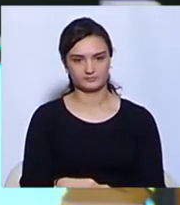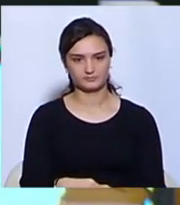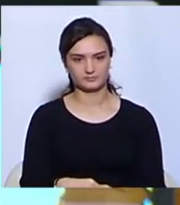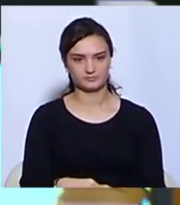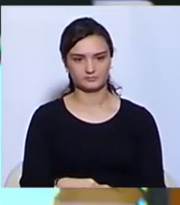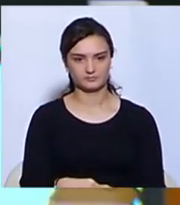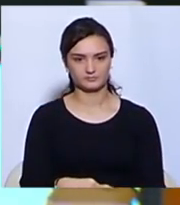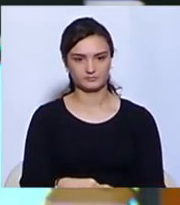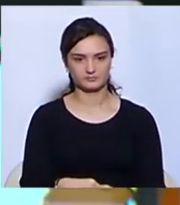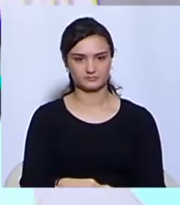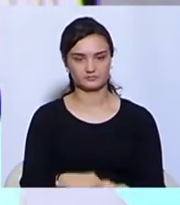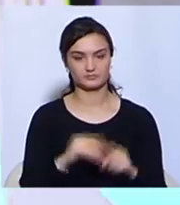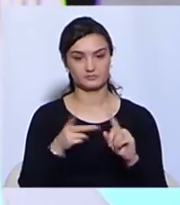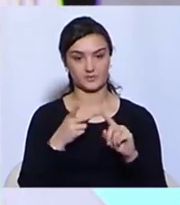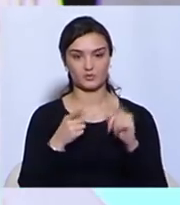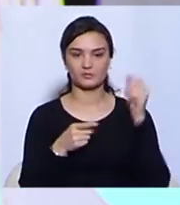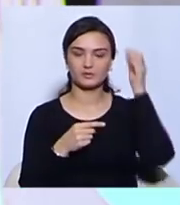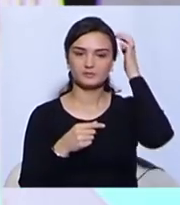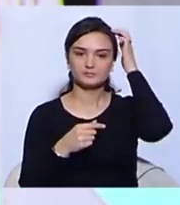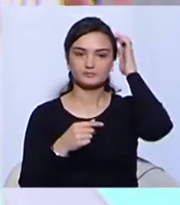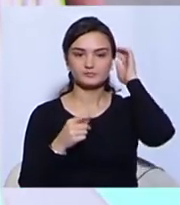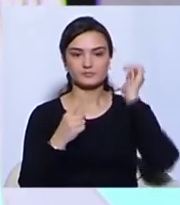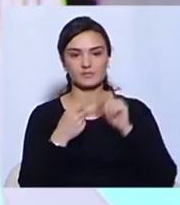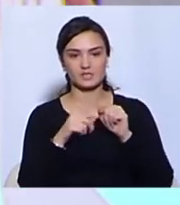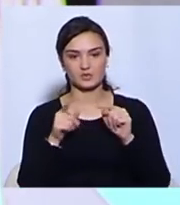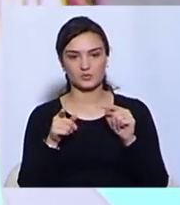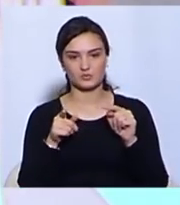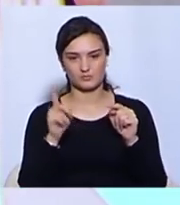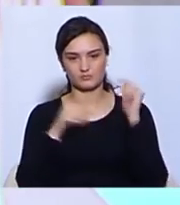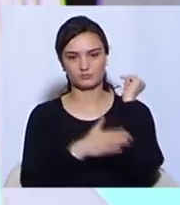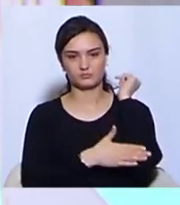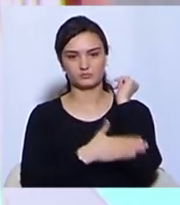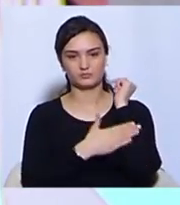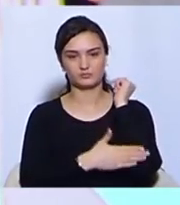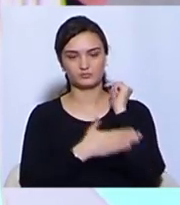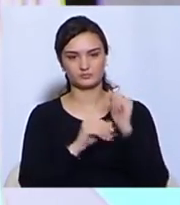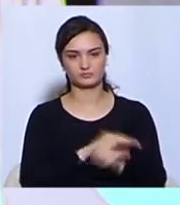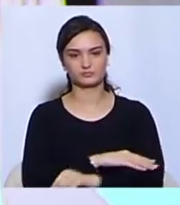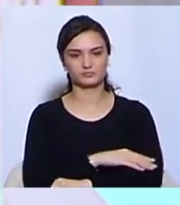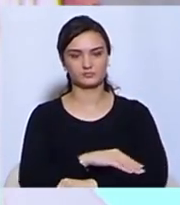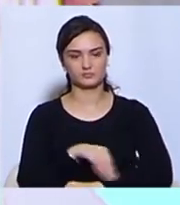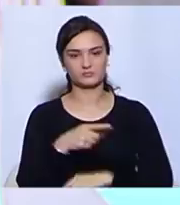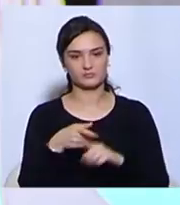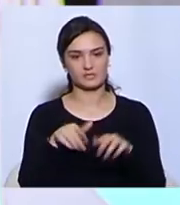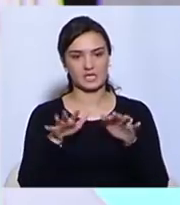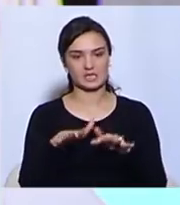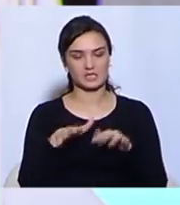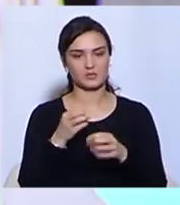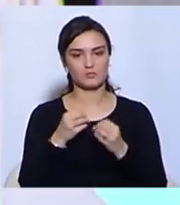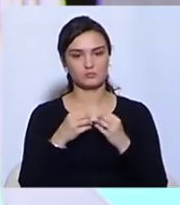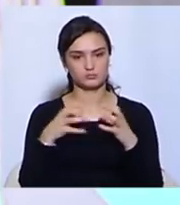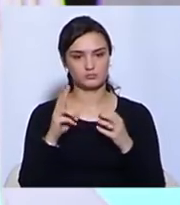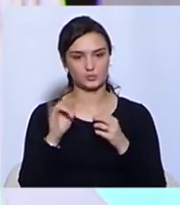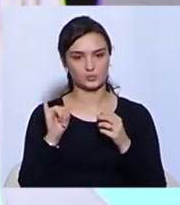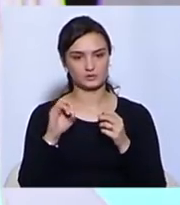აქ მეორე მხარეს. ანუ აი ეს კუნთები შეიძლება იყოს უფრო ნაკლები ადგილით